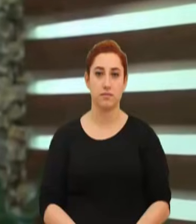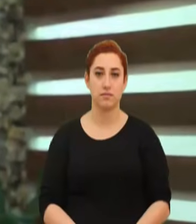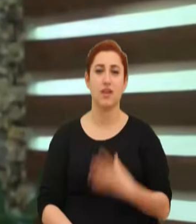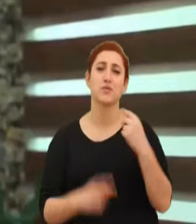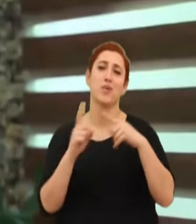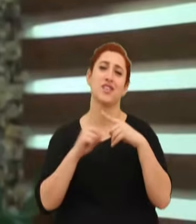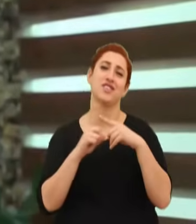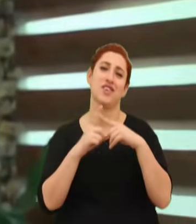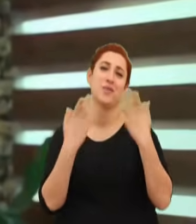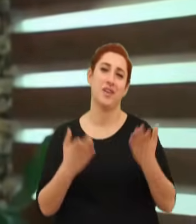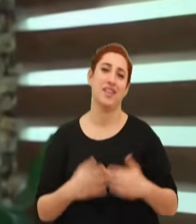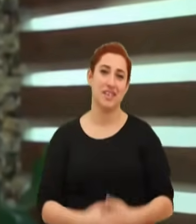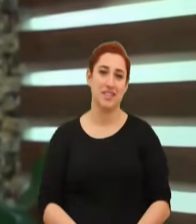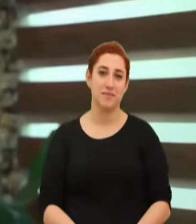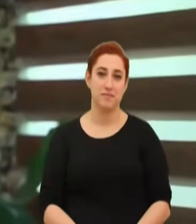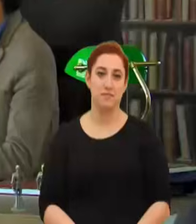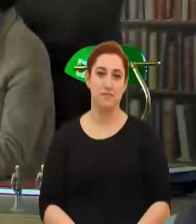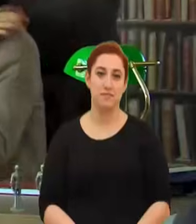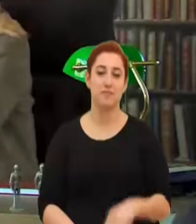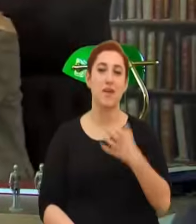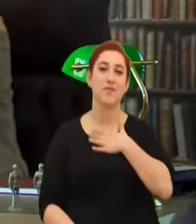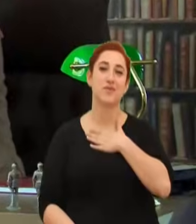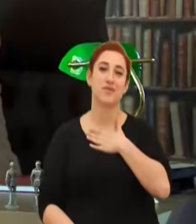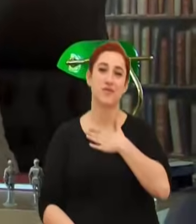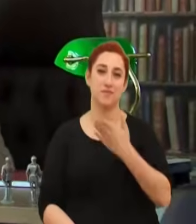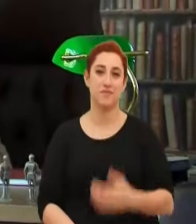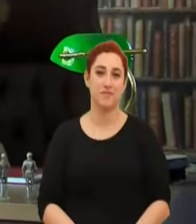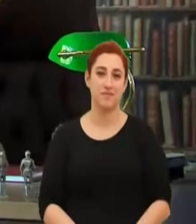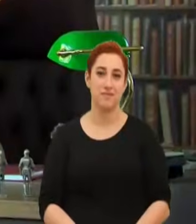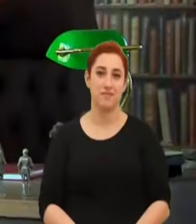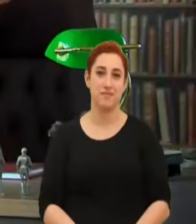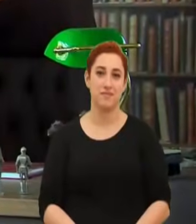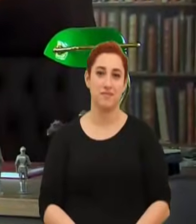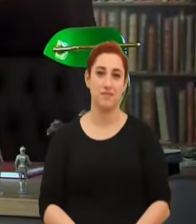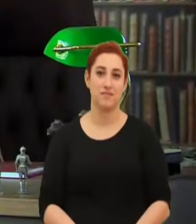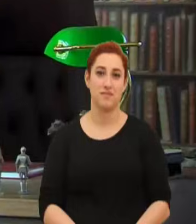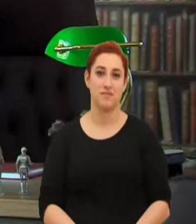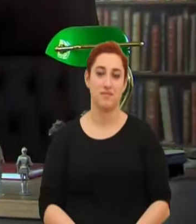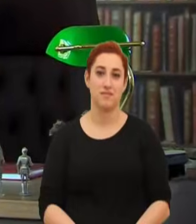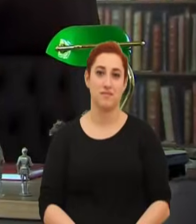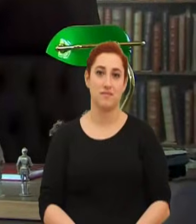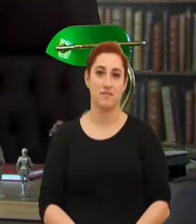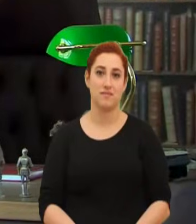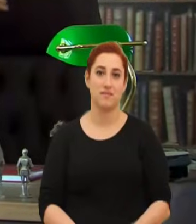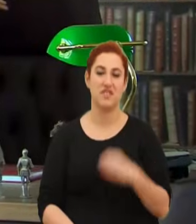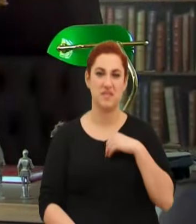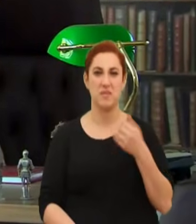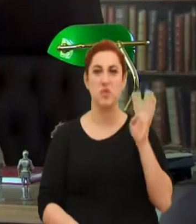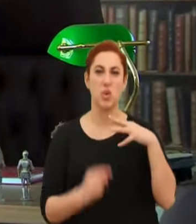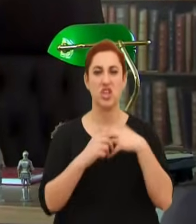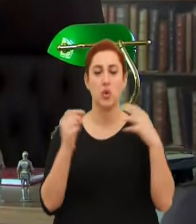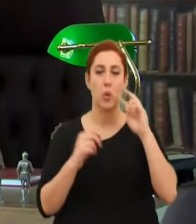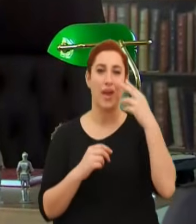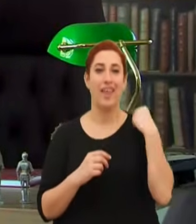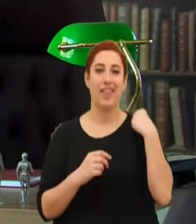Ay çok teşekkür ederim. Patroncum. Sevinçle Sarp'ın boynuna sarıldı. Biraz sonra çıkar